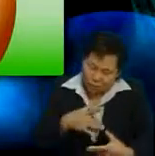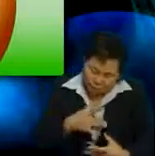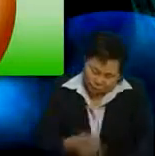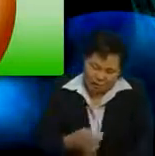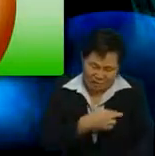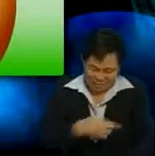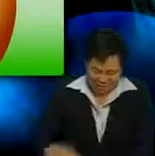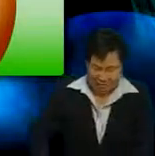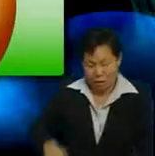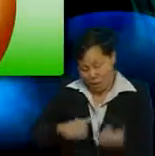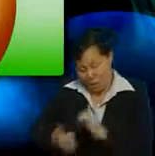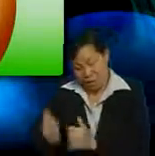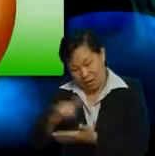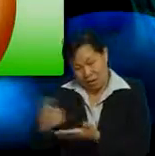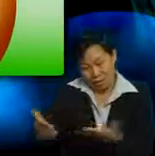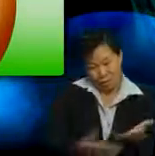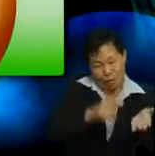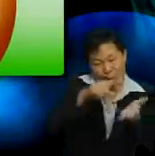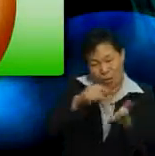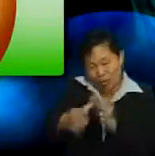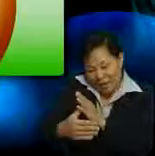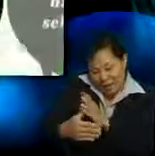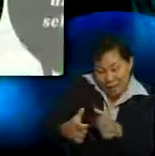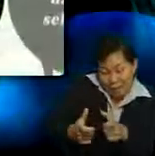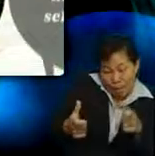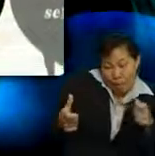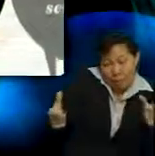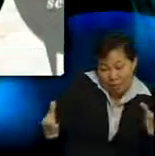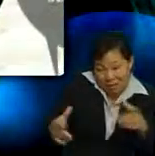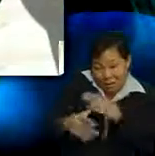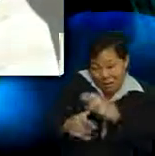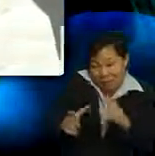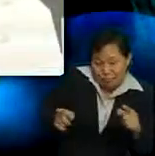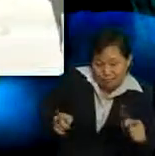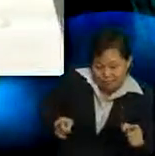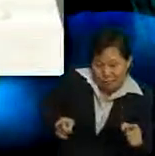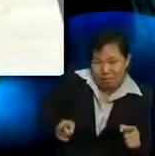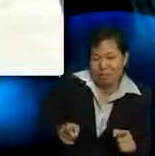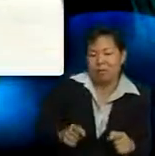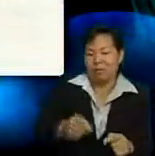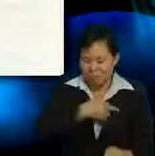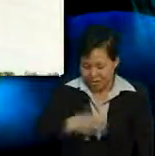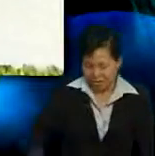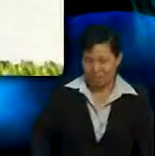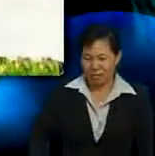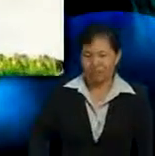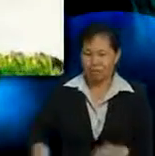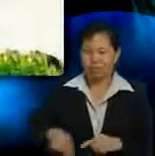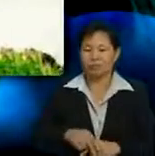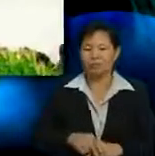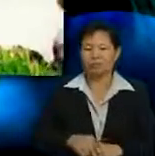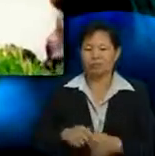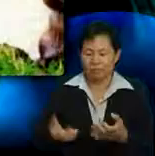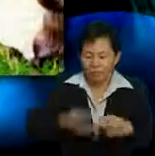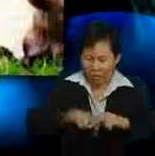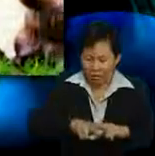Memerang. Oleh itu, ia pun membawa seekor ikan yang besar. Tidak berapa lama kemudian, Raja Memerang pun tiba. Apabila hendak duduk